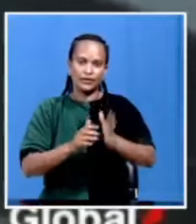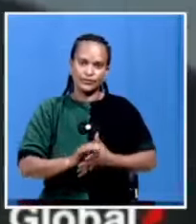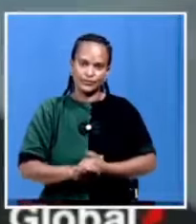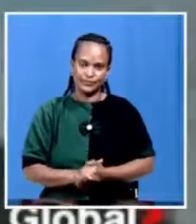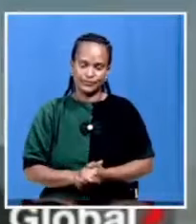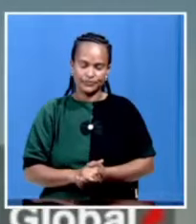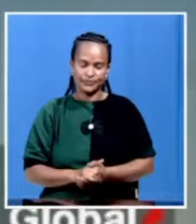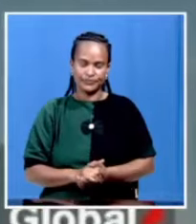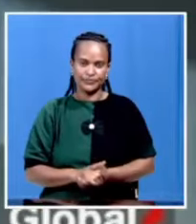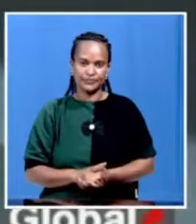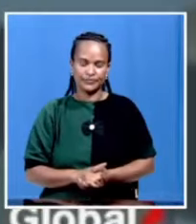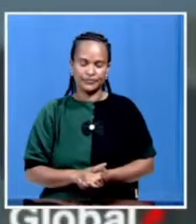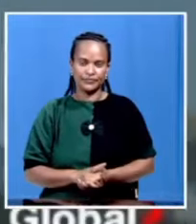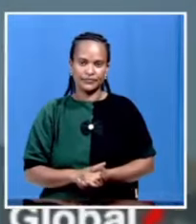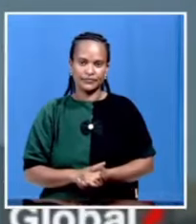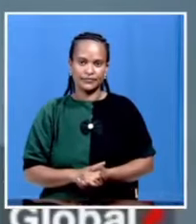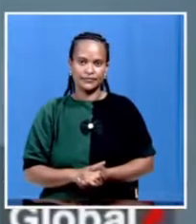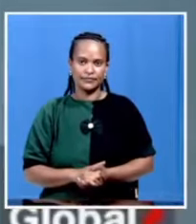ዘሎ